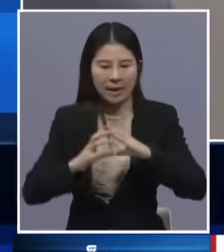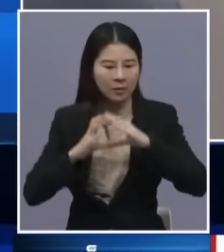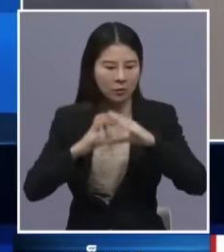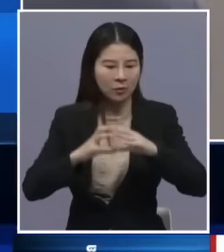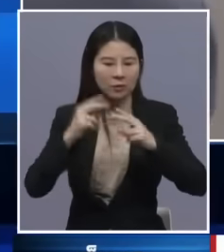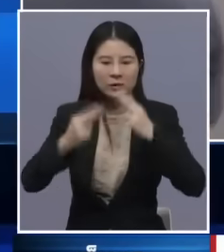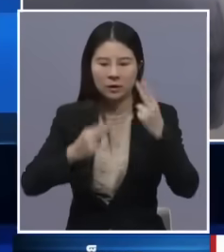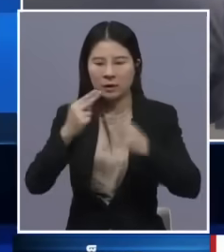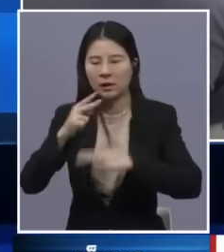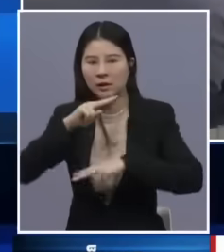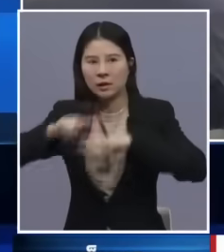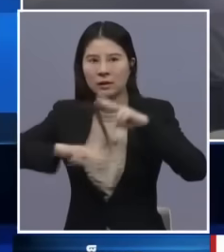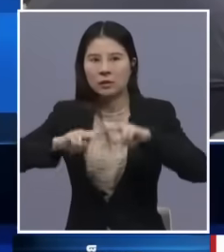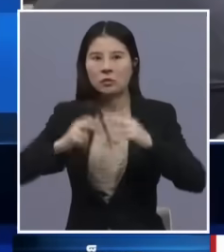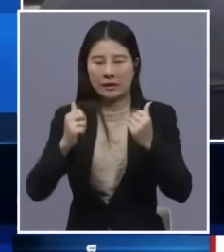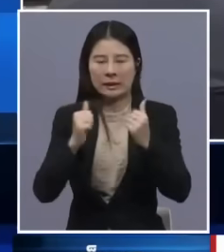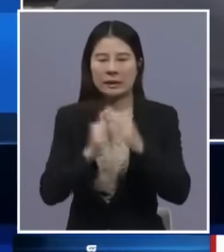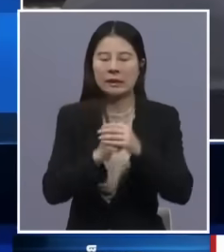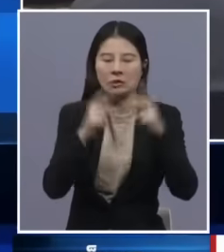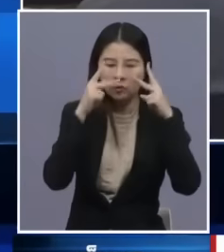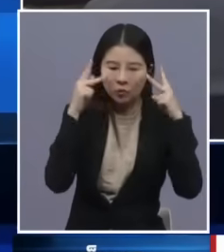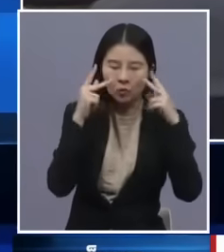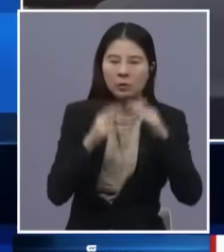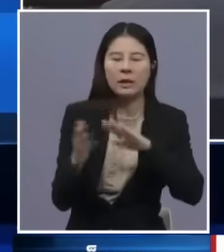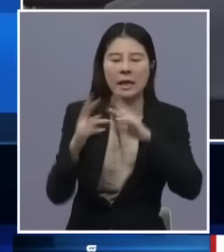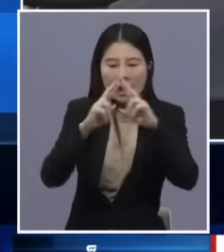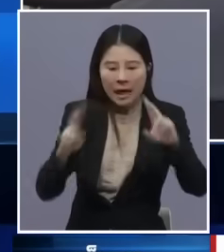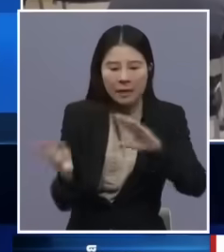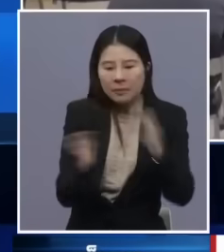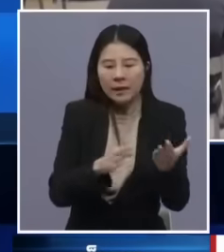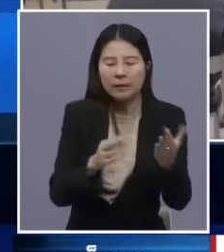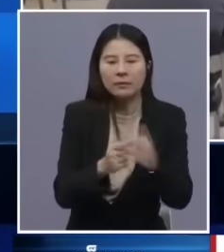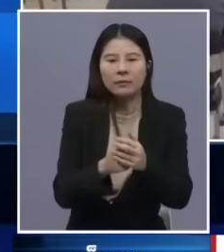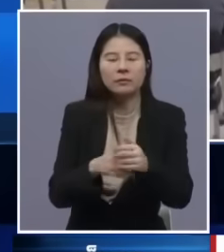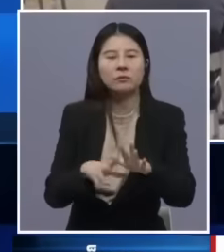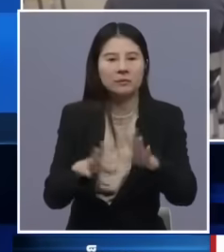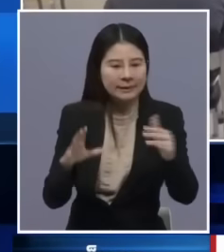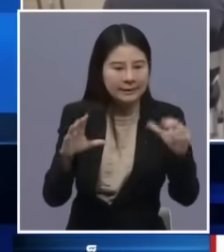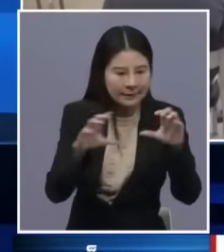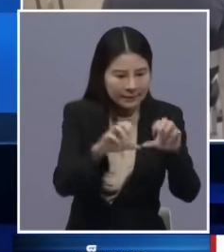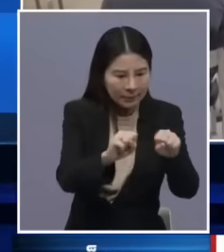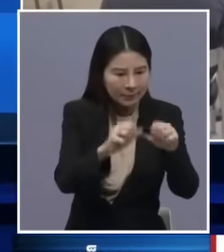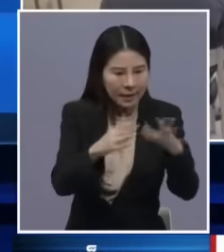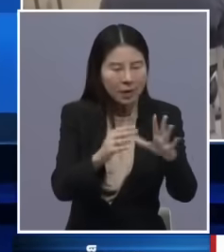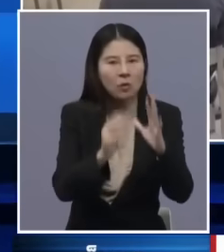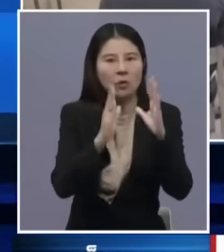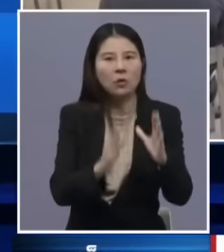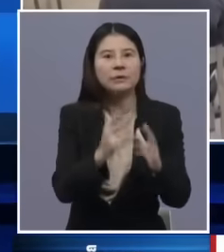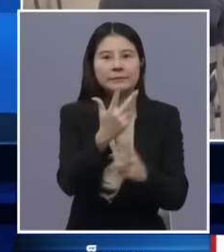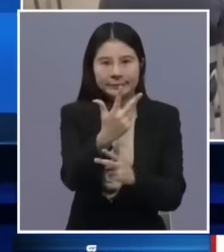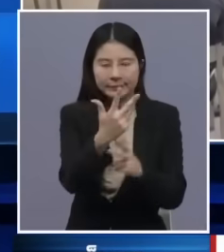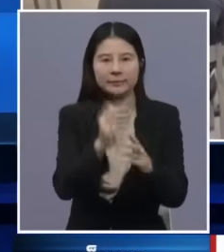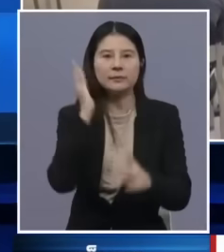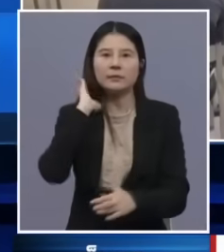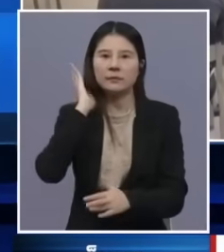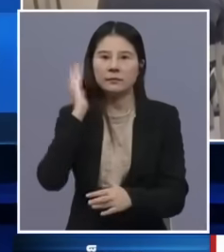แล้วก็สามารถจับกลุ่มคนร้ายได้ครบหมดแล้วทั้ง3คนทั้งคนที่เป็นลูกน้องที่ขี่จักรยานยนต์ไปพังเข้าของเข